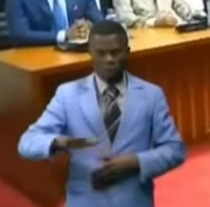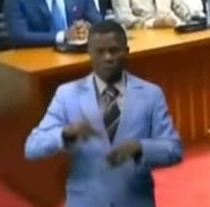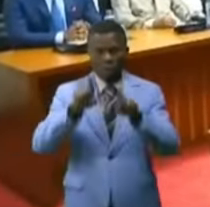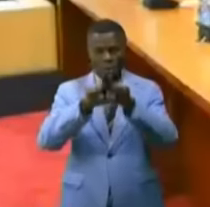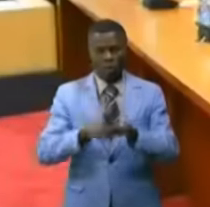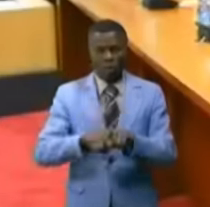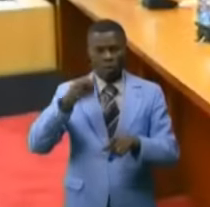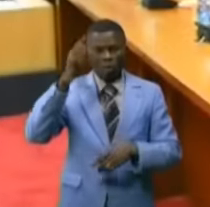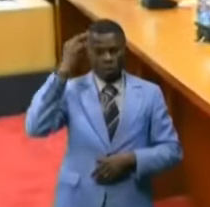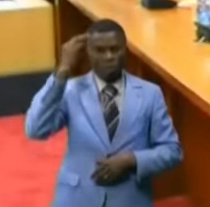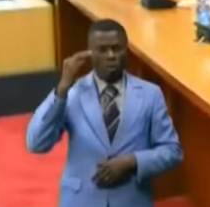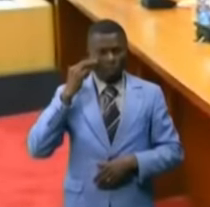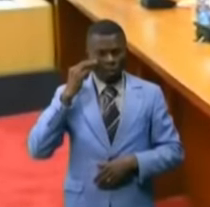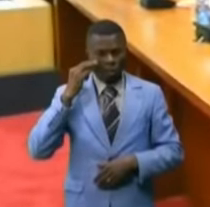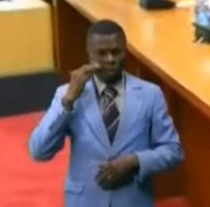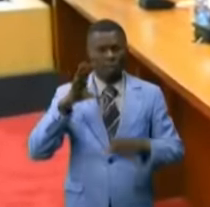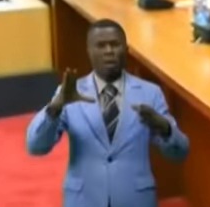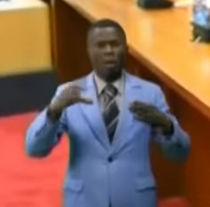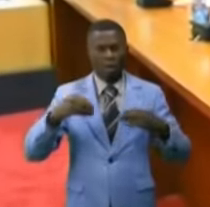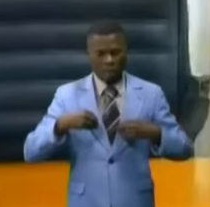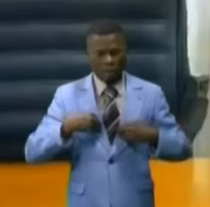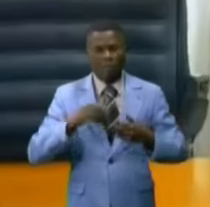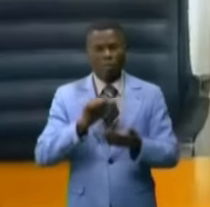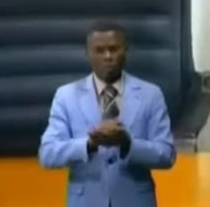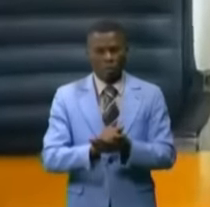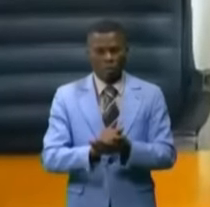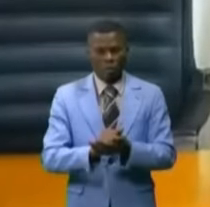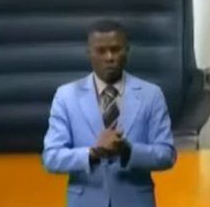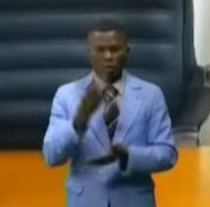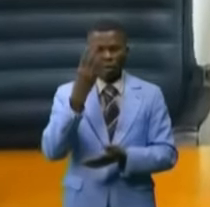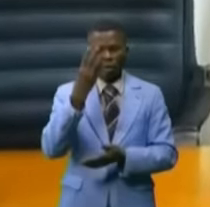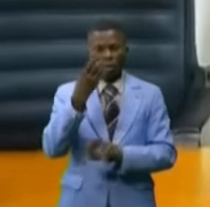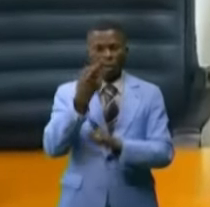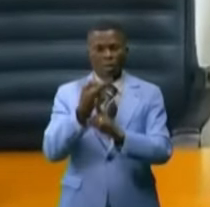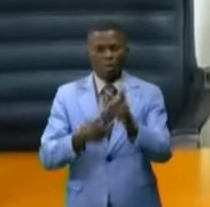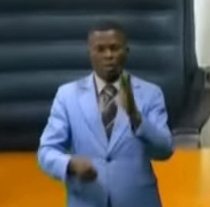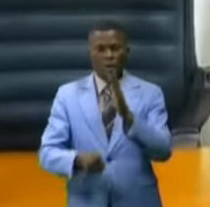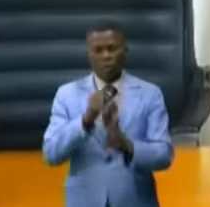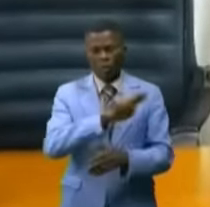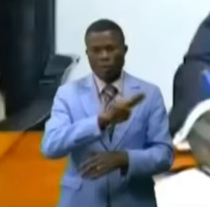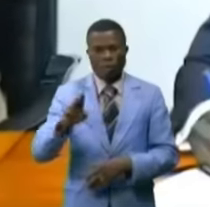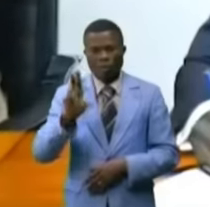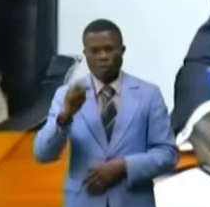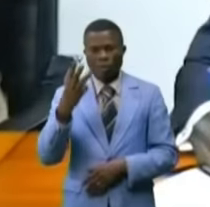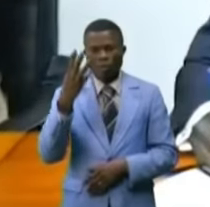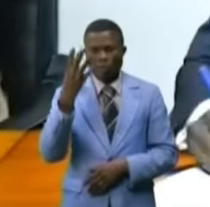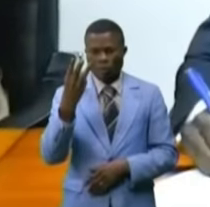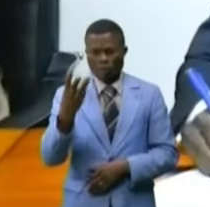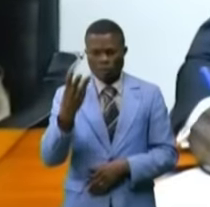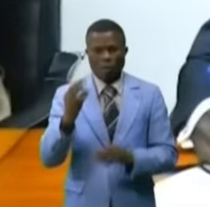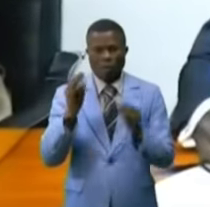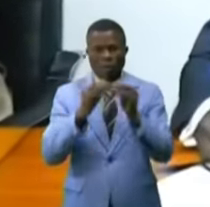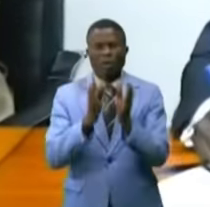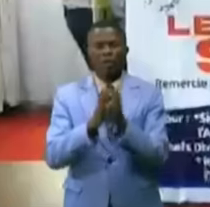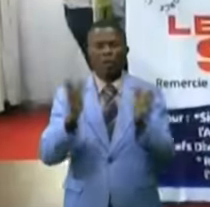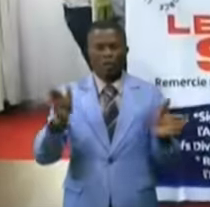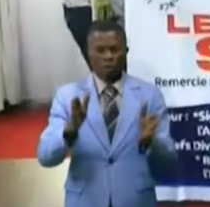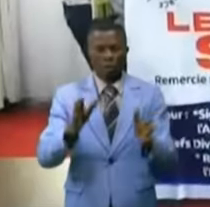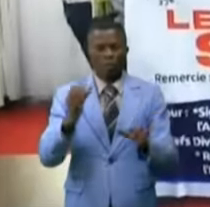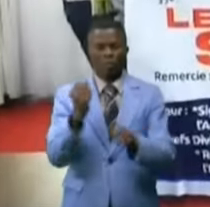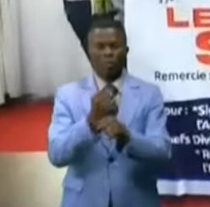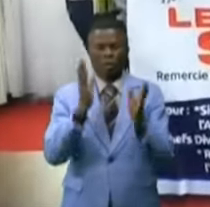Premier ministre a été prise à l'unanimité le 4 novembre 2023 à l'issue de l'Assemblée générale des